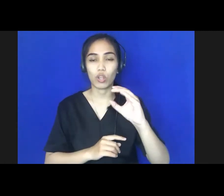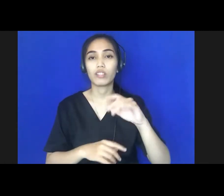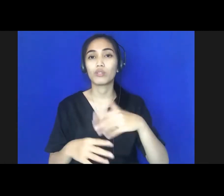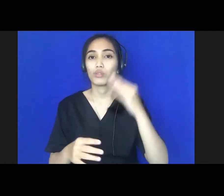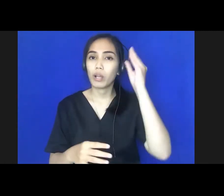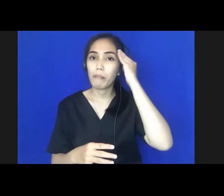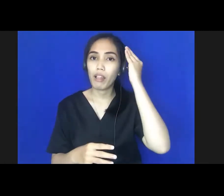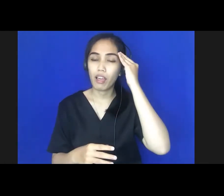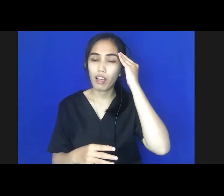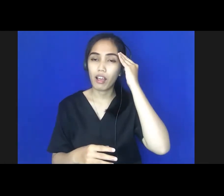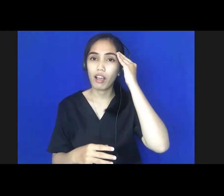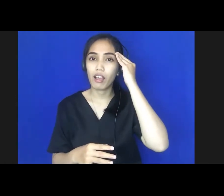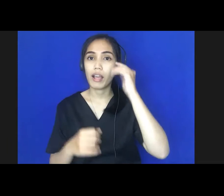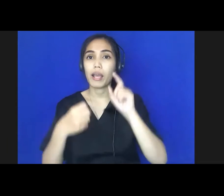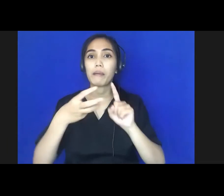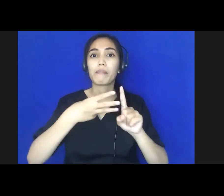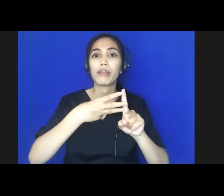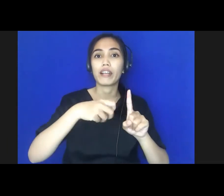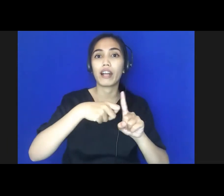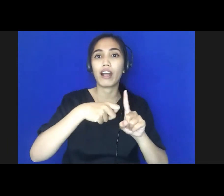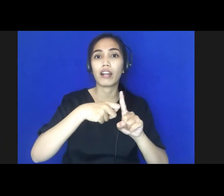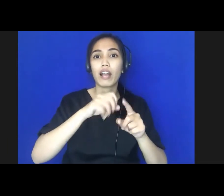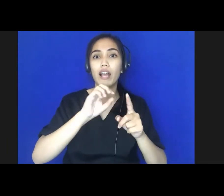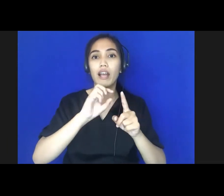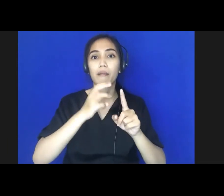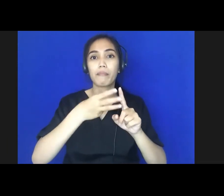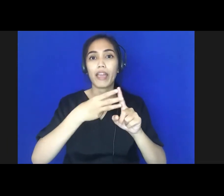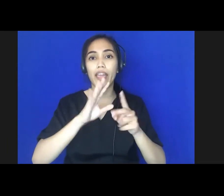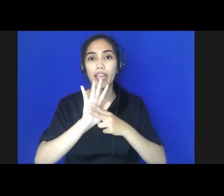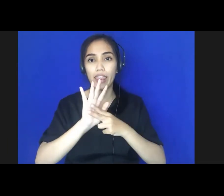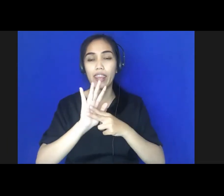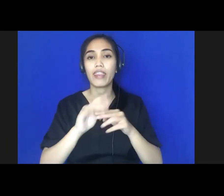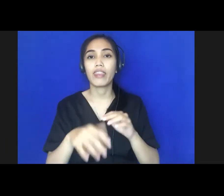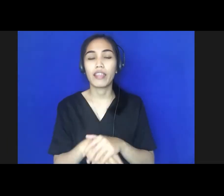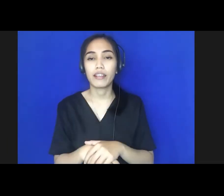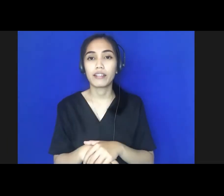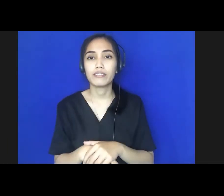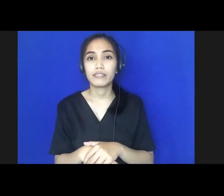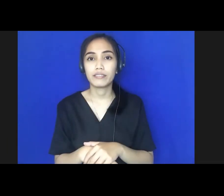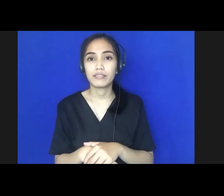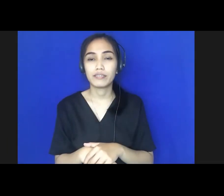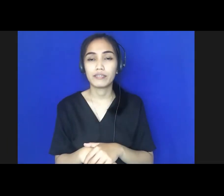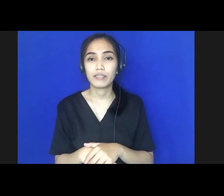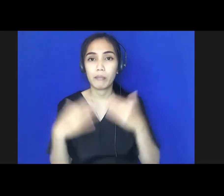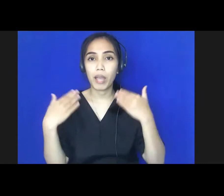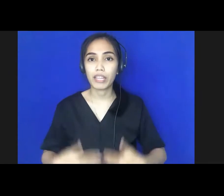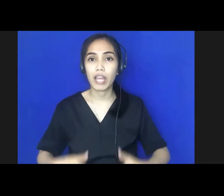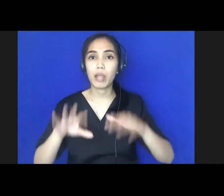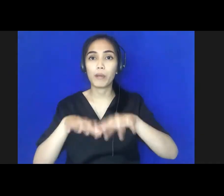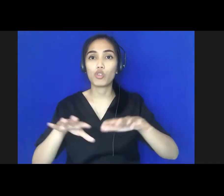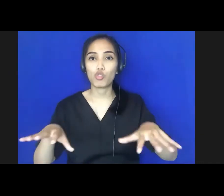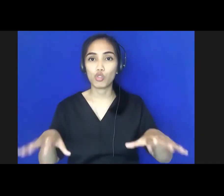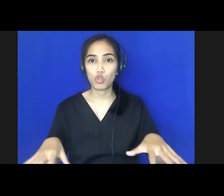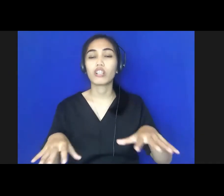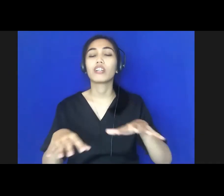Kepala BKKBN, Badan Kependudukan dan Keluarga Berencana Nasional, yang dalam hal ini diwakili oleh